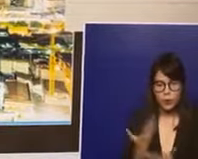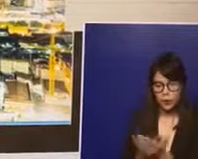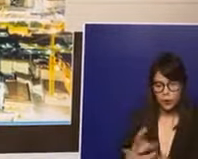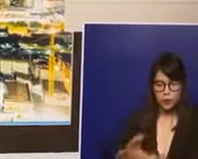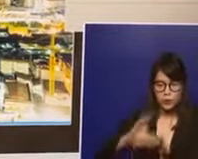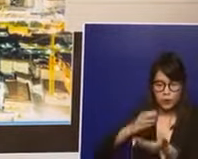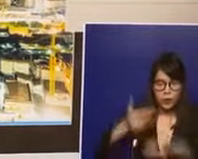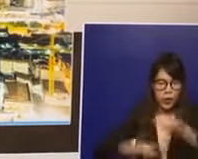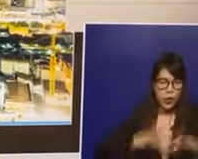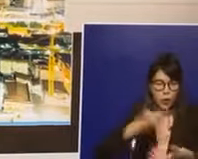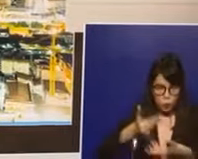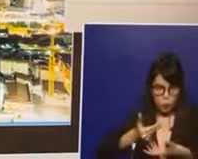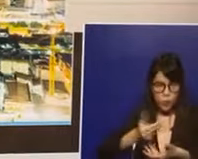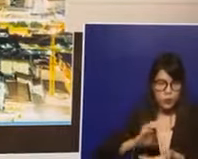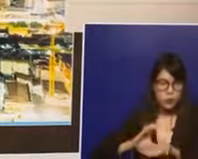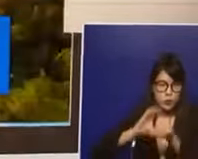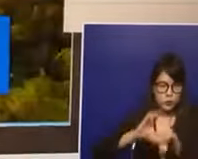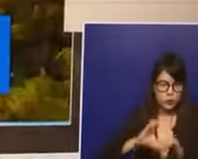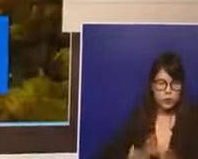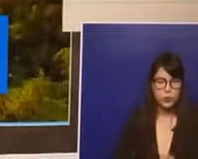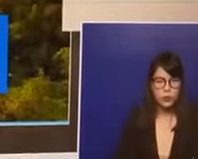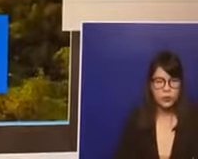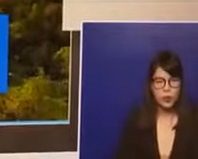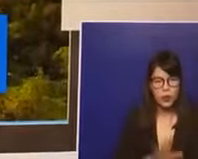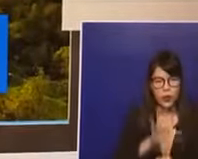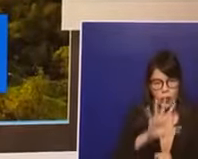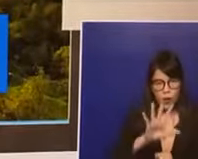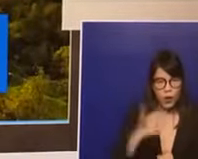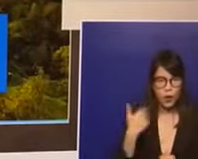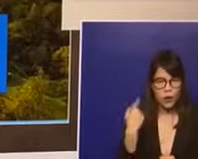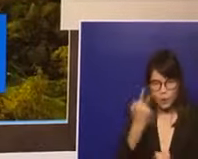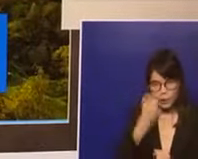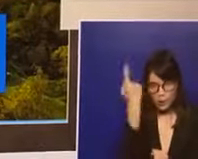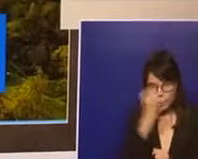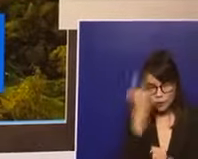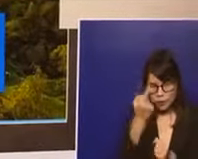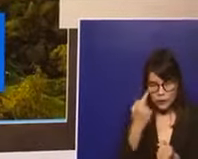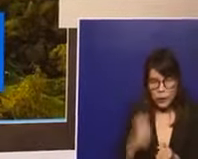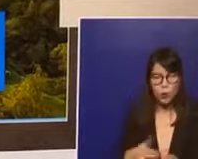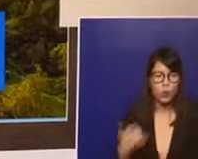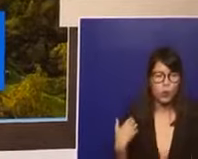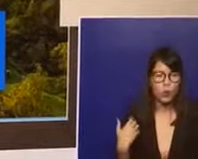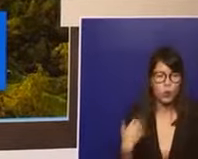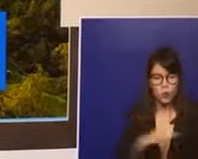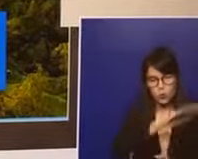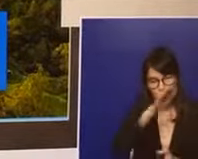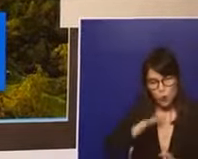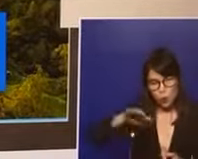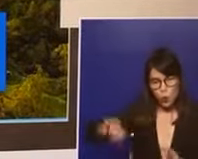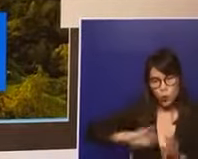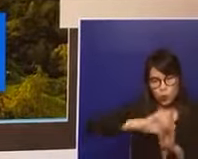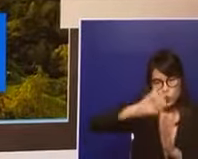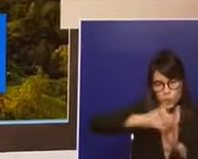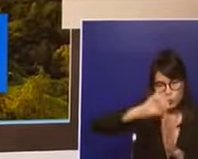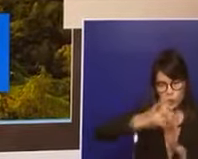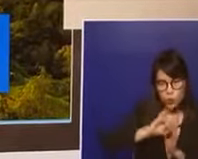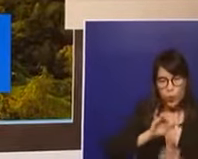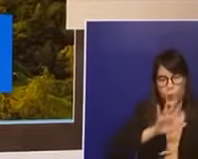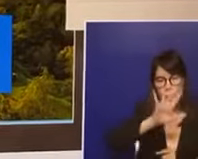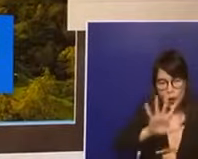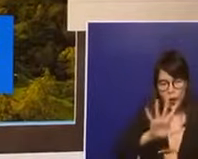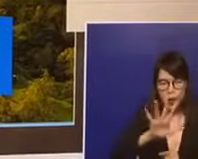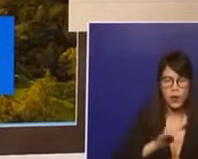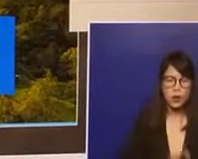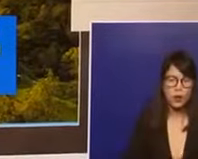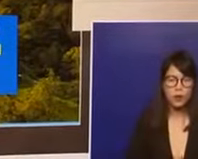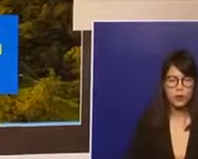าคอันดับที่5ของประเทศที่เหมาะสมที่สุดในการท่องเที่ยวเชิงผจญภัยเชียงใหม่เป็นอันดับ5ของเมืองที่เป็